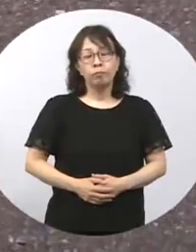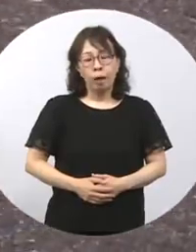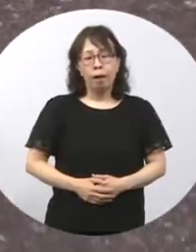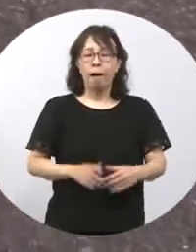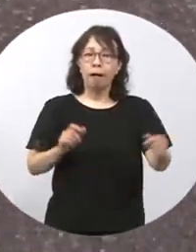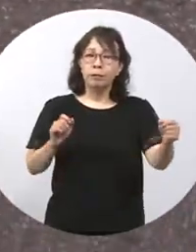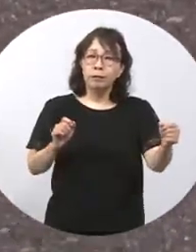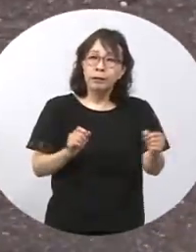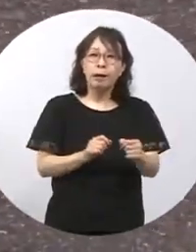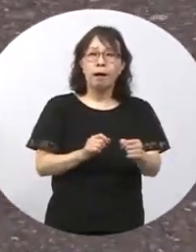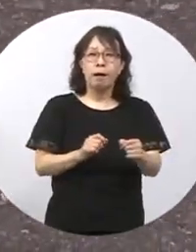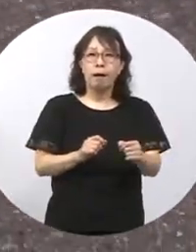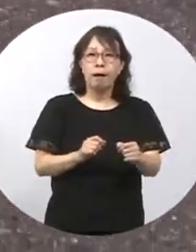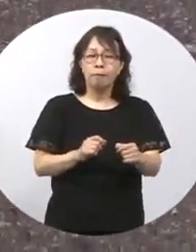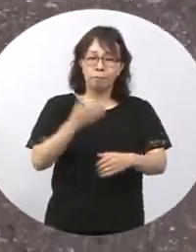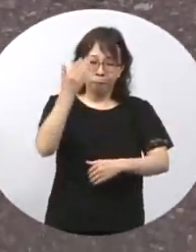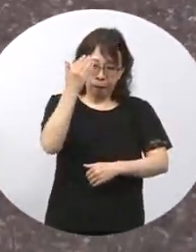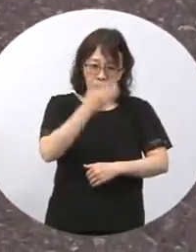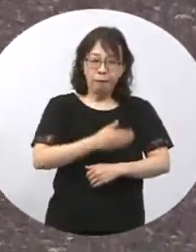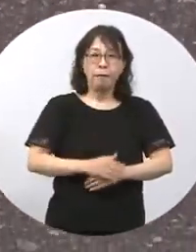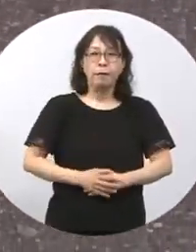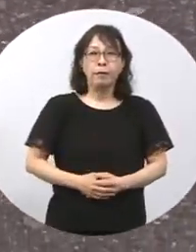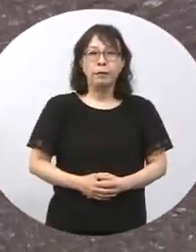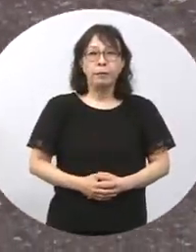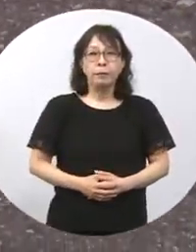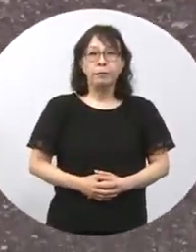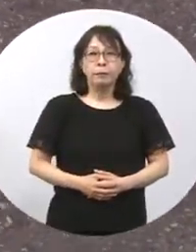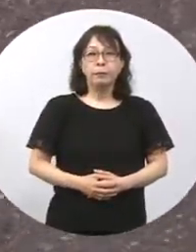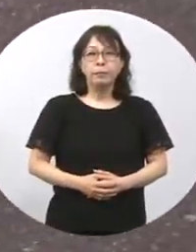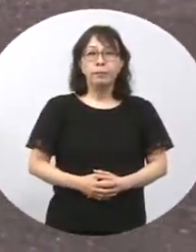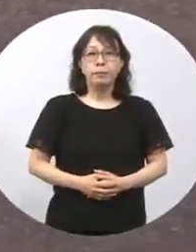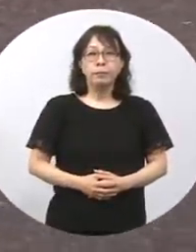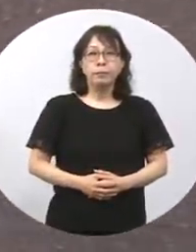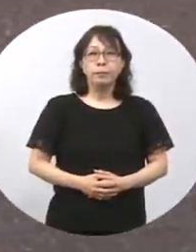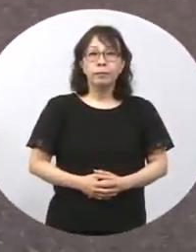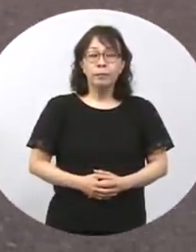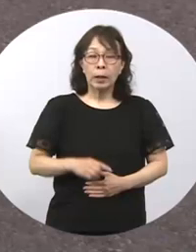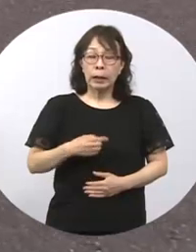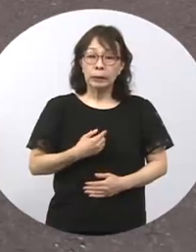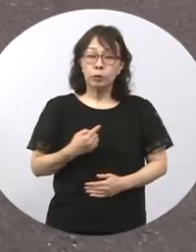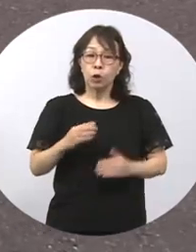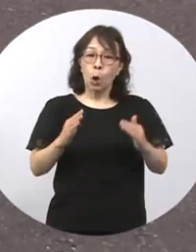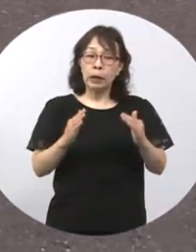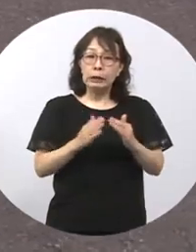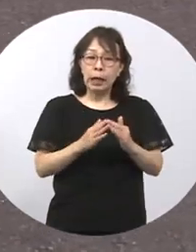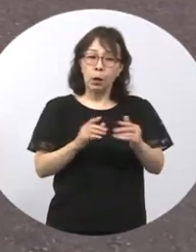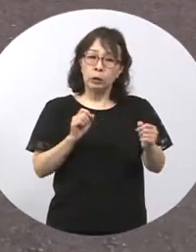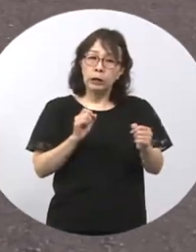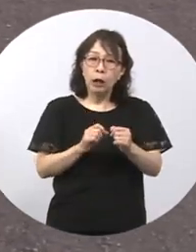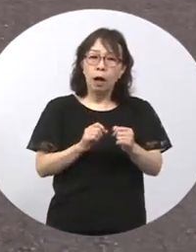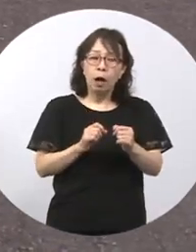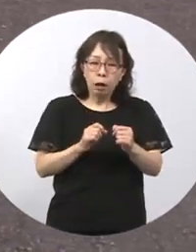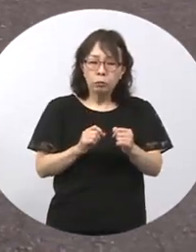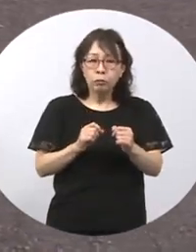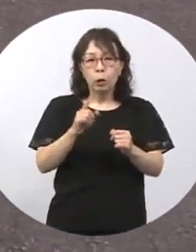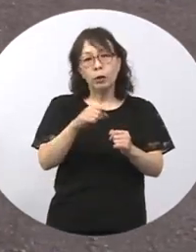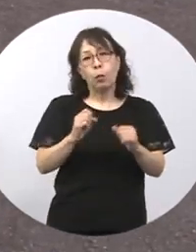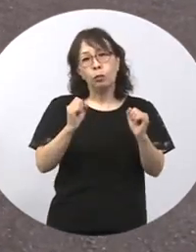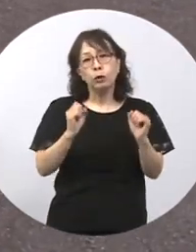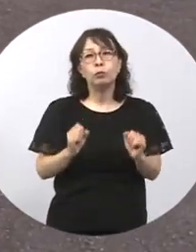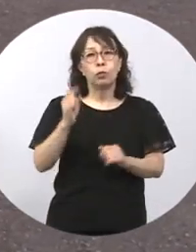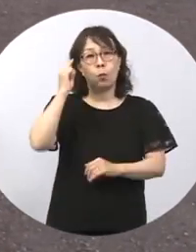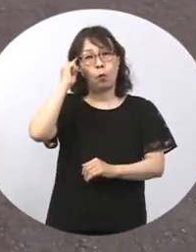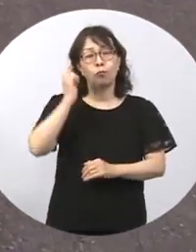こんな近くにポイントがあるんだ。これはね、本当にご自宅の近くまで行ける方も多いんじゃないですか